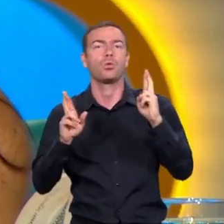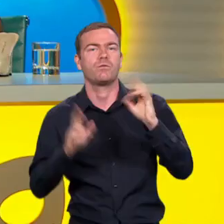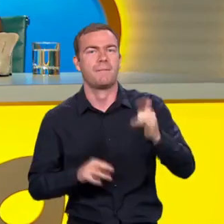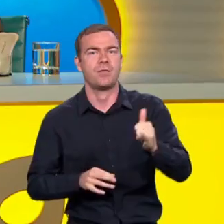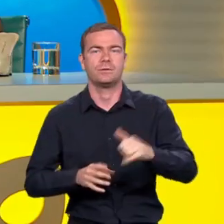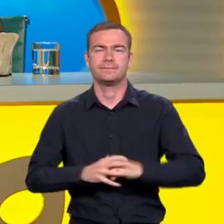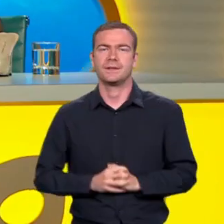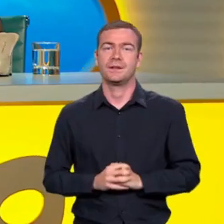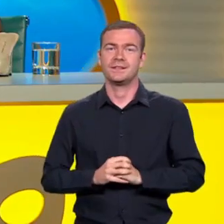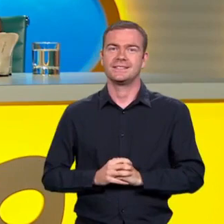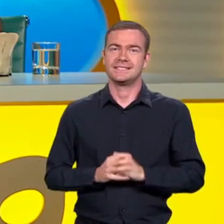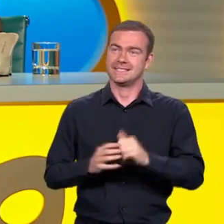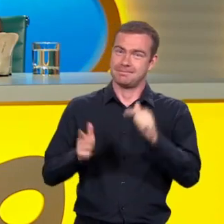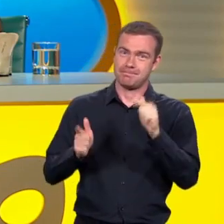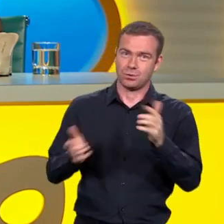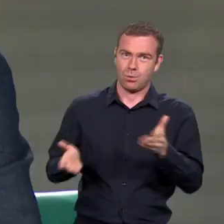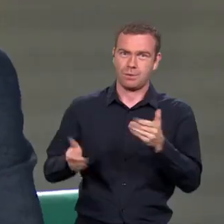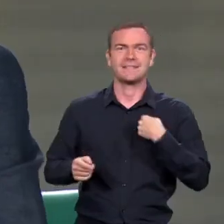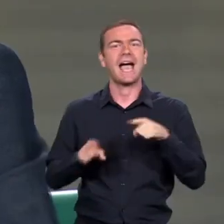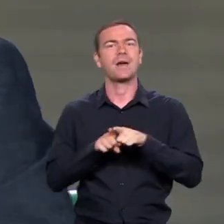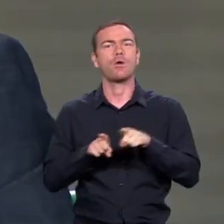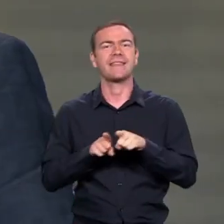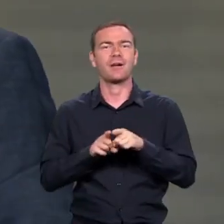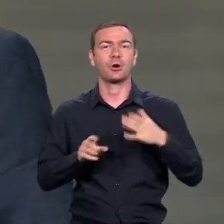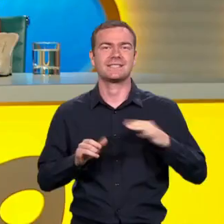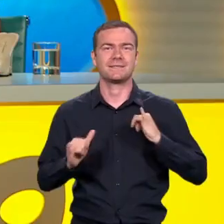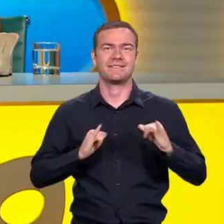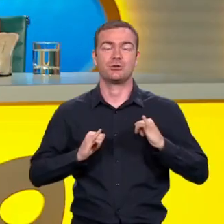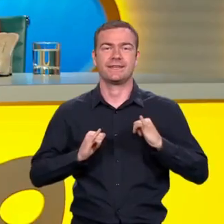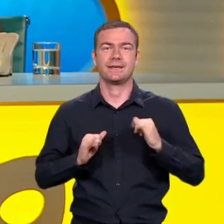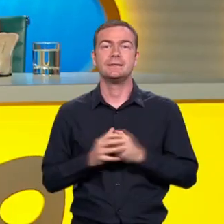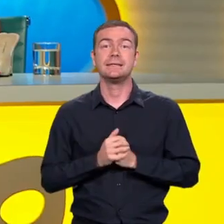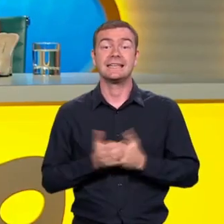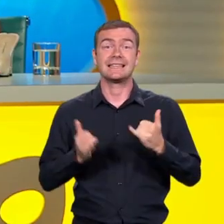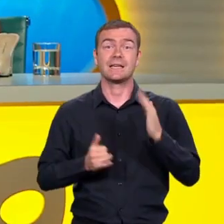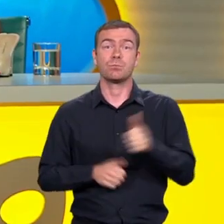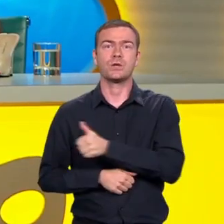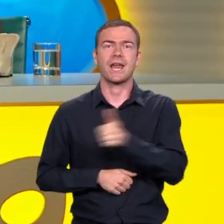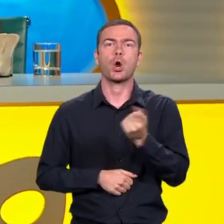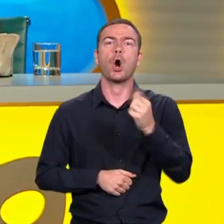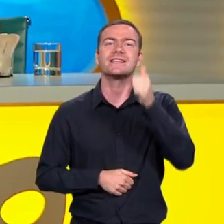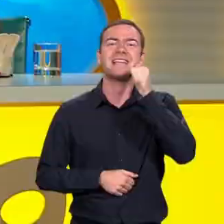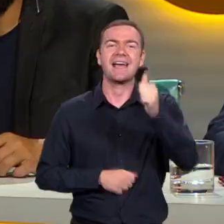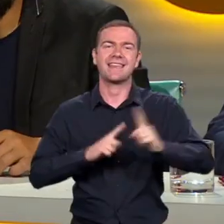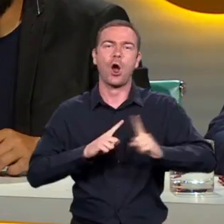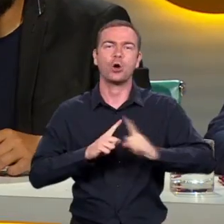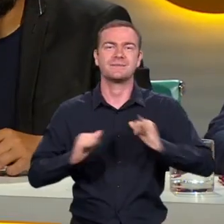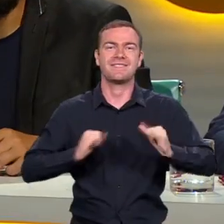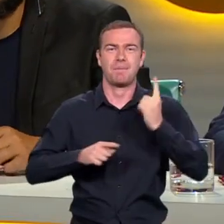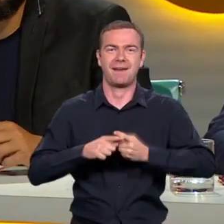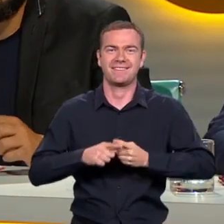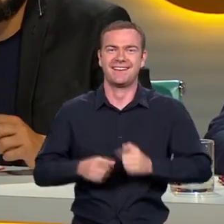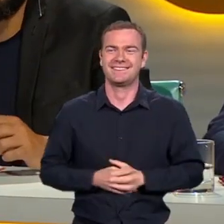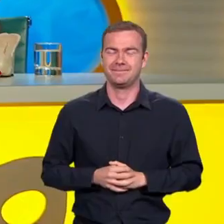na tom, hej? A ja... Dnes to už bude rok, čo od zajtra chodím do fitka. Ja keď som